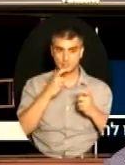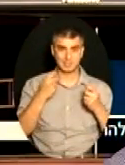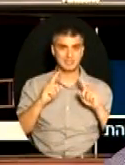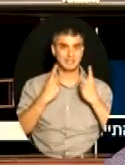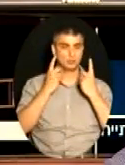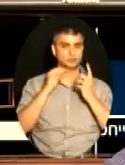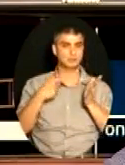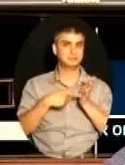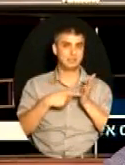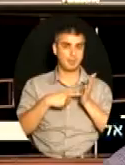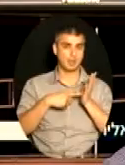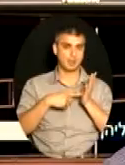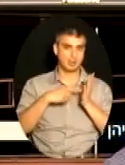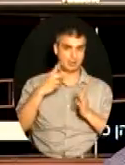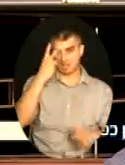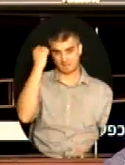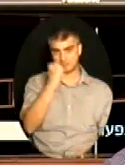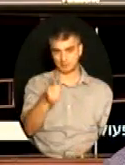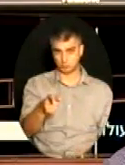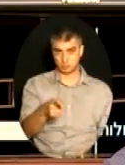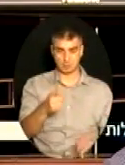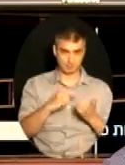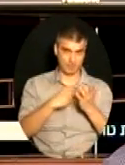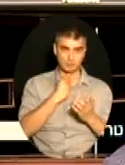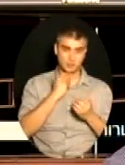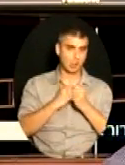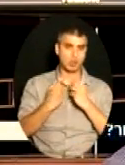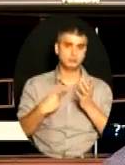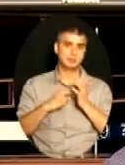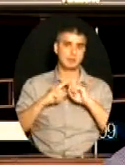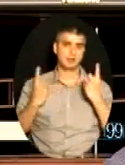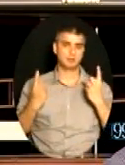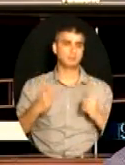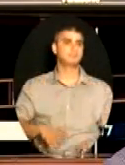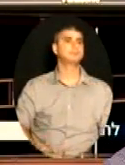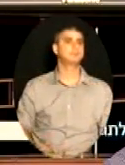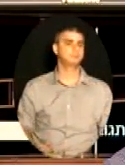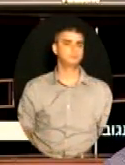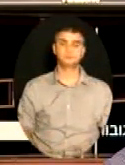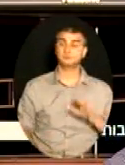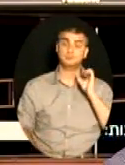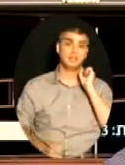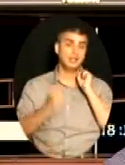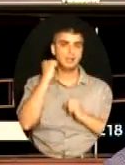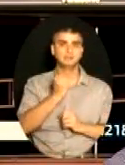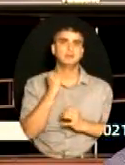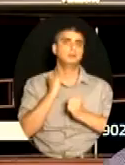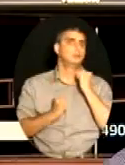באירוע שהרקע שלו הוא לאומני או בנסיבות אחרות? הרצח הוא קשה, מורכב